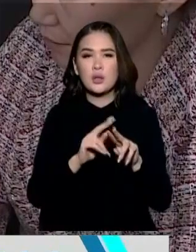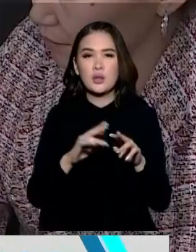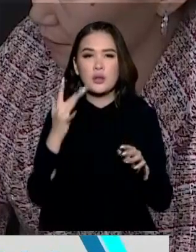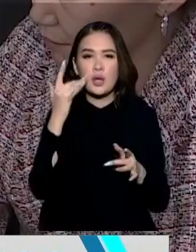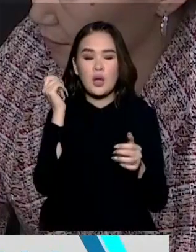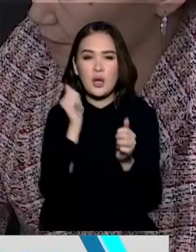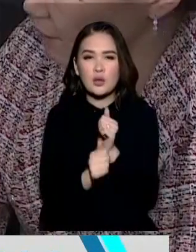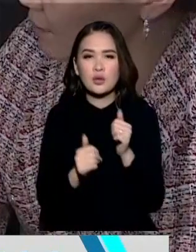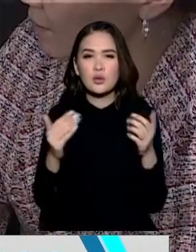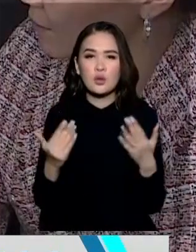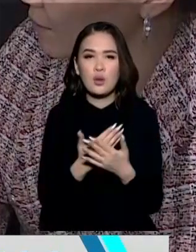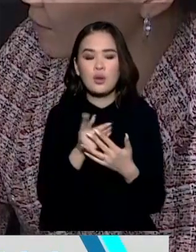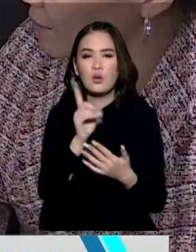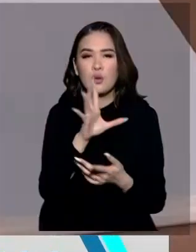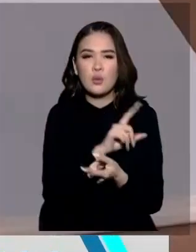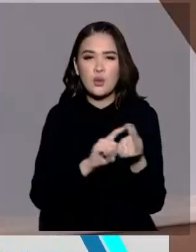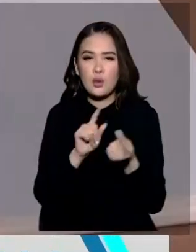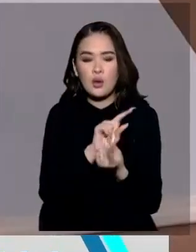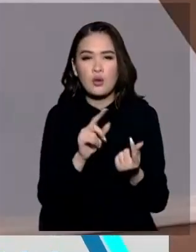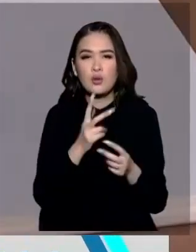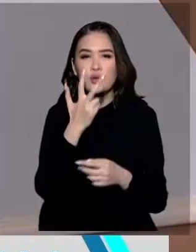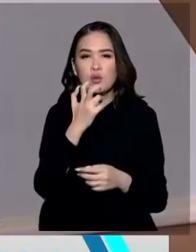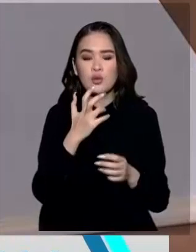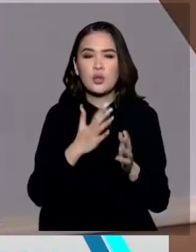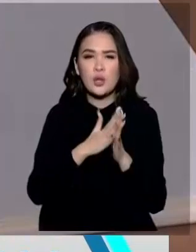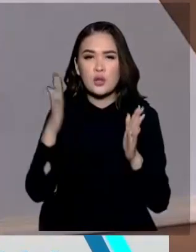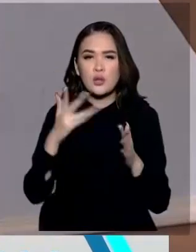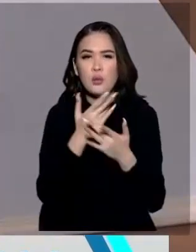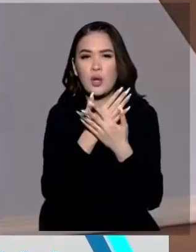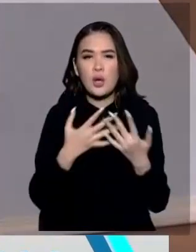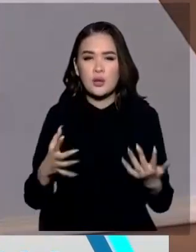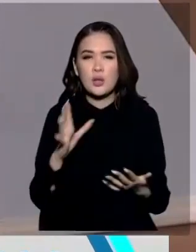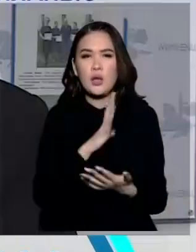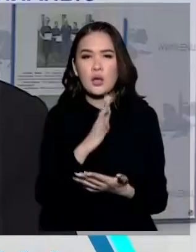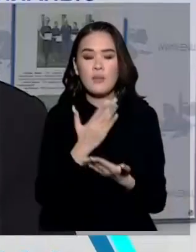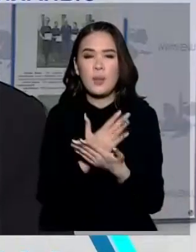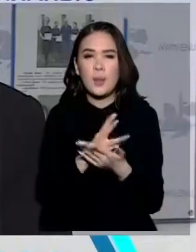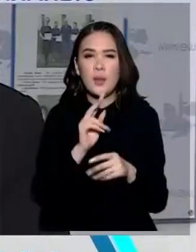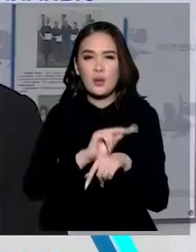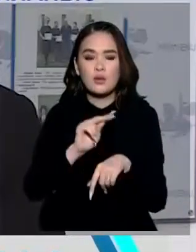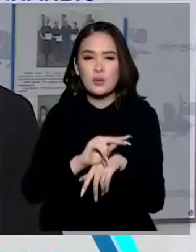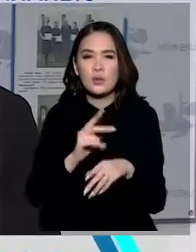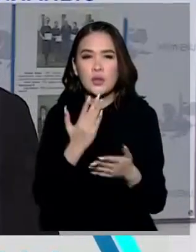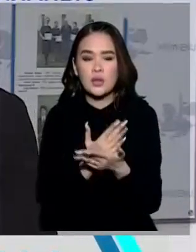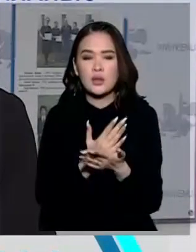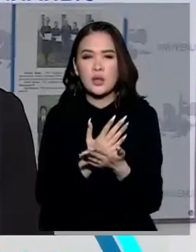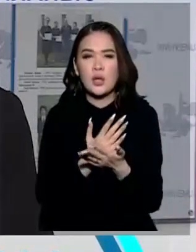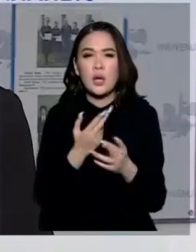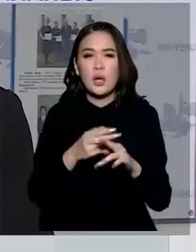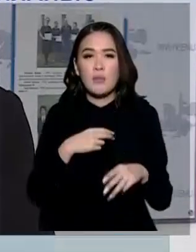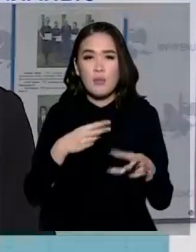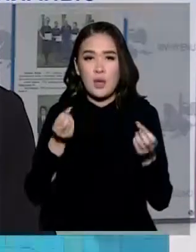әрдайым тың бастамалар көтеруден жалыққан емес. 300-ден астам оқу әдістемелік құралдардың да авторы. Мен профессор болсам